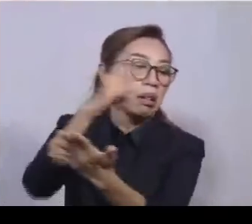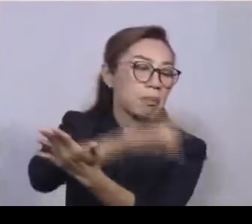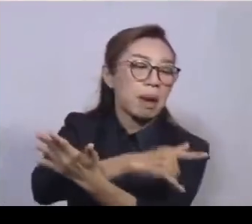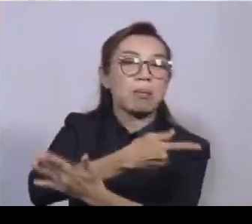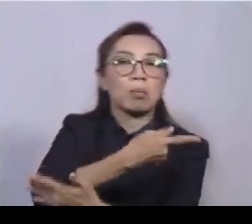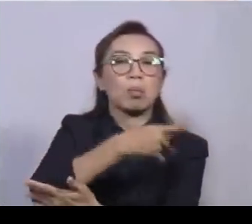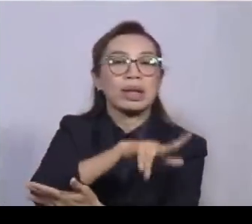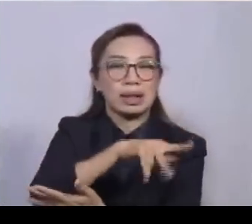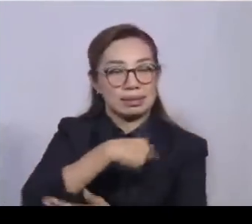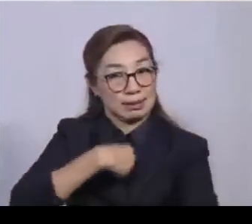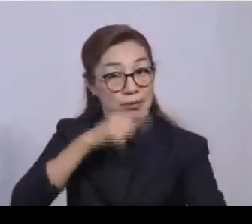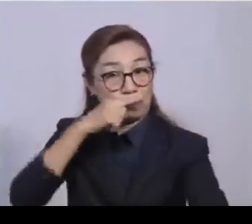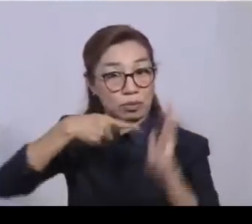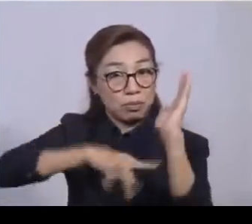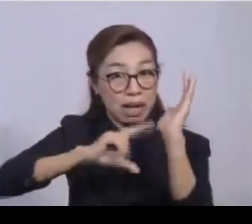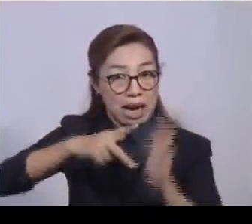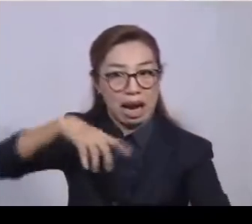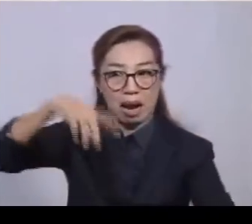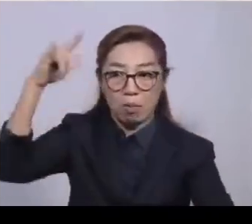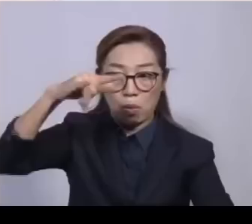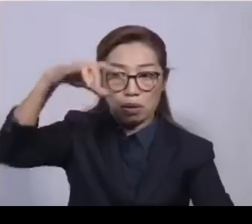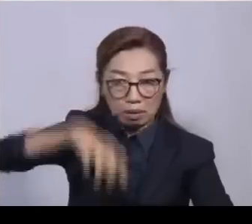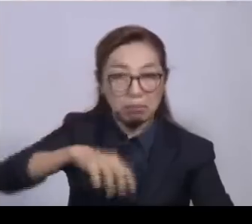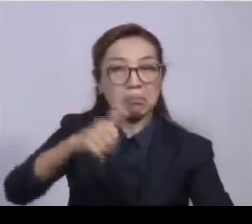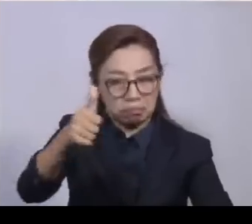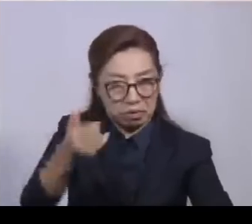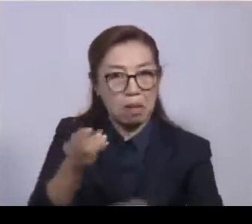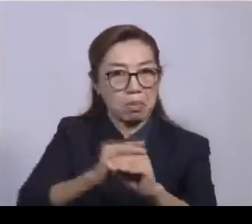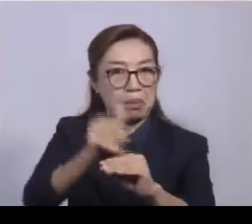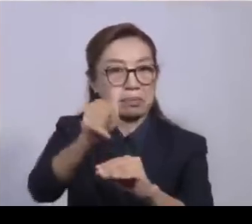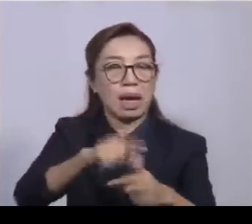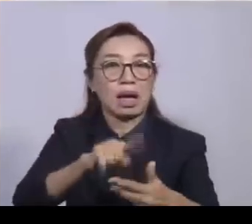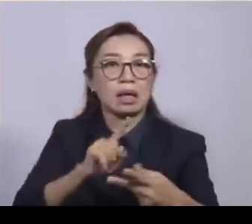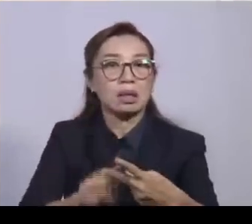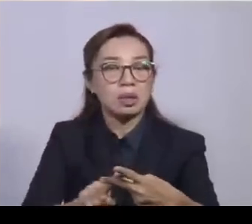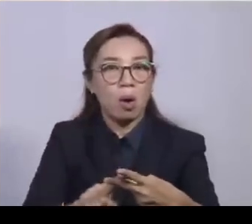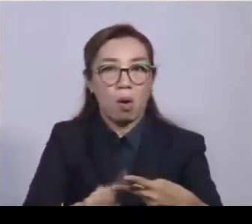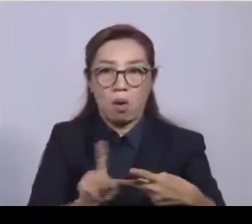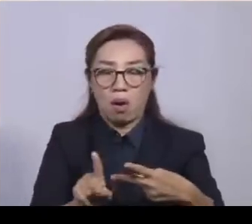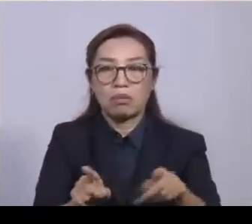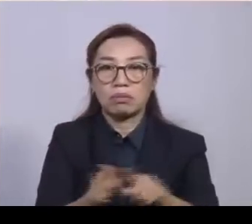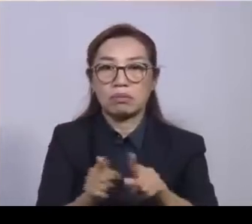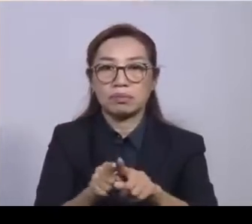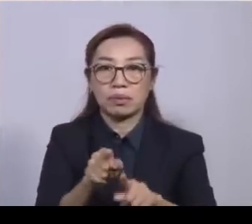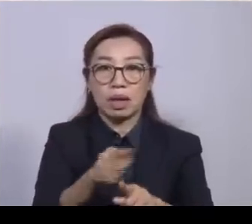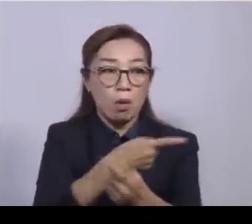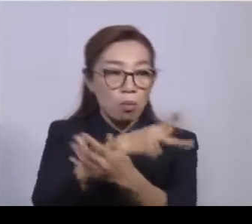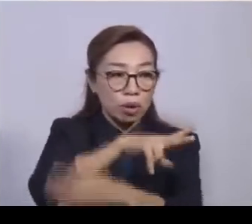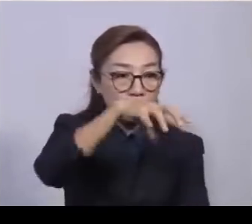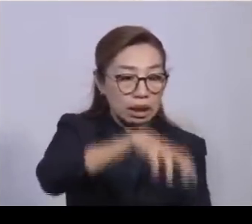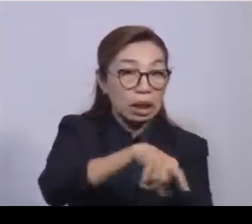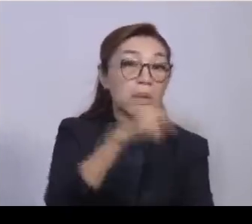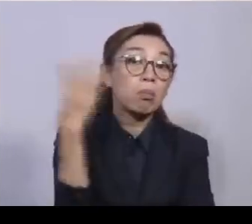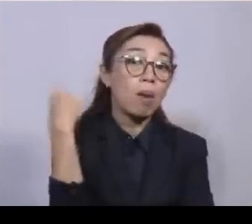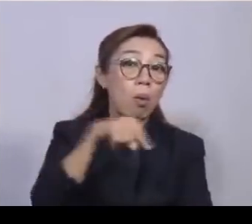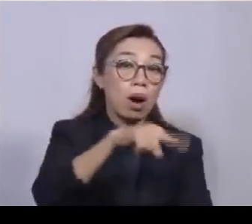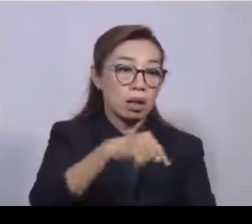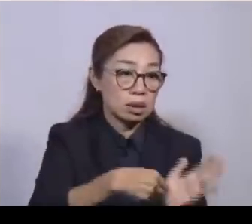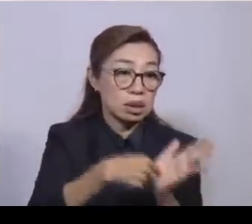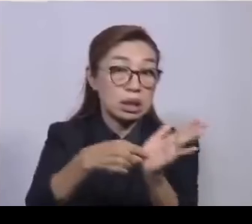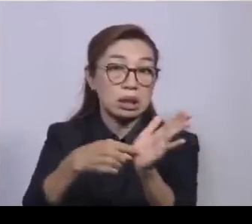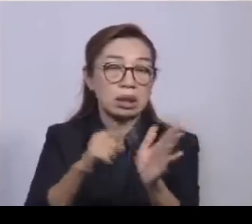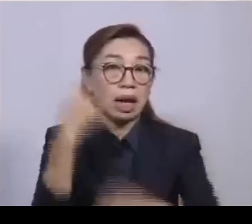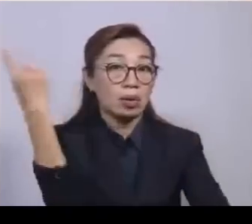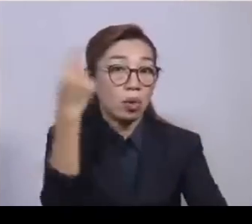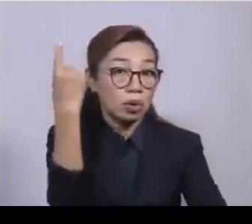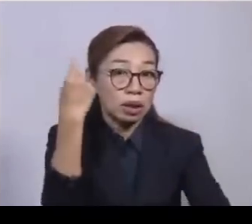เอกชนเนี่ยเขาอยากจะเสนอให้พิจารณาเนี่ยพิจารณาเร่งด่วนก็คือเรื่องของการกระตุ้นท่องเที่ยวเช่นเดียวกับที่เอกชนในภูเก็ตเนี่ยเมื่อการเข้าเสนอการ